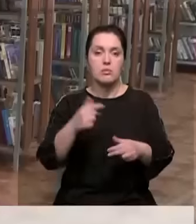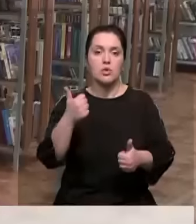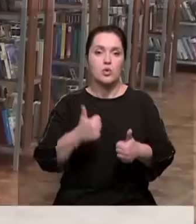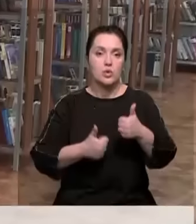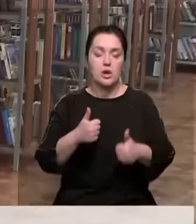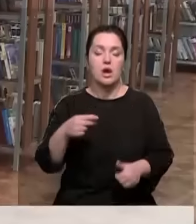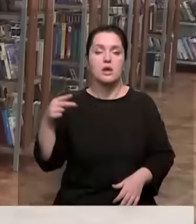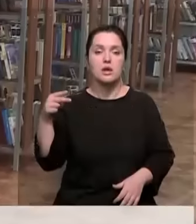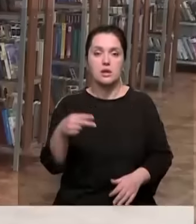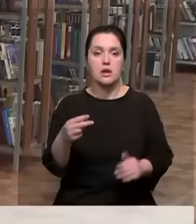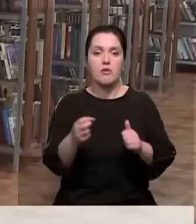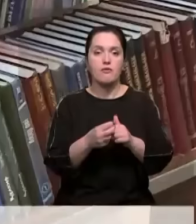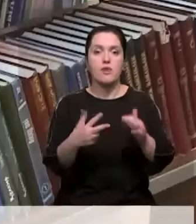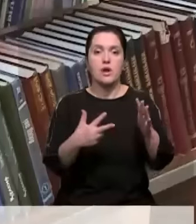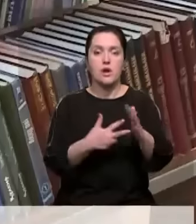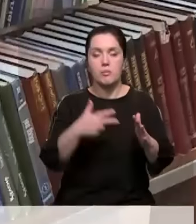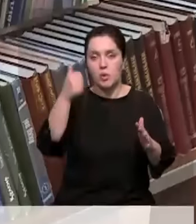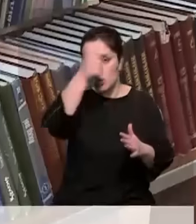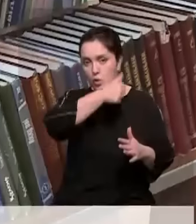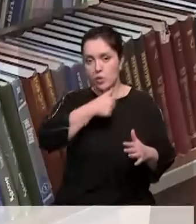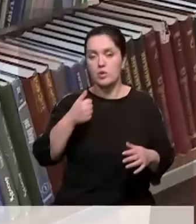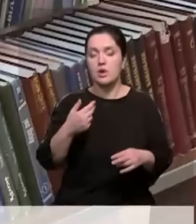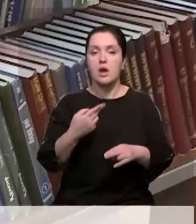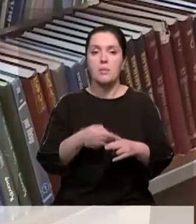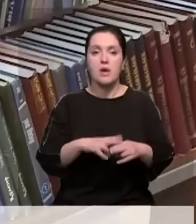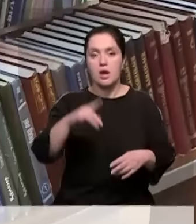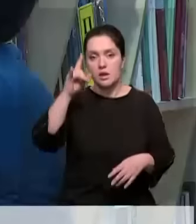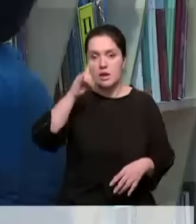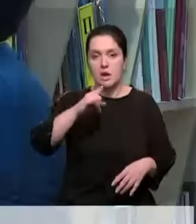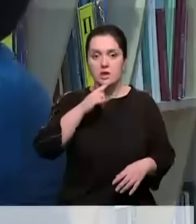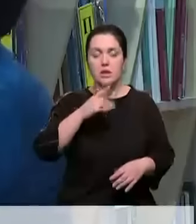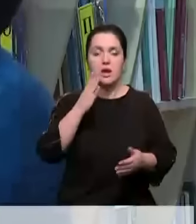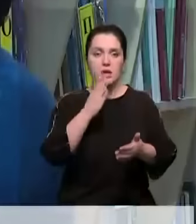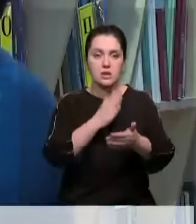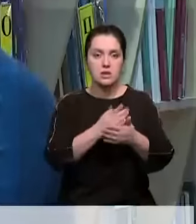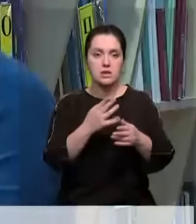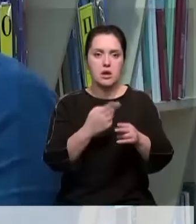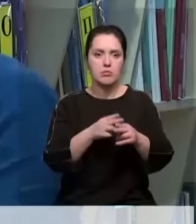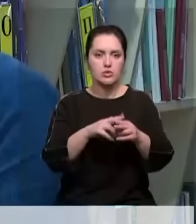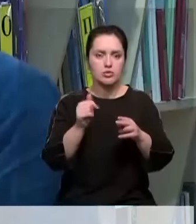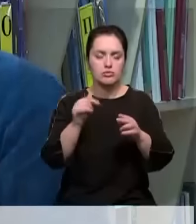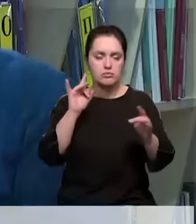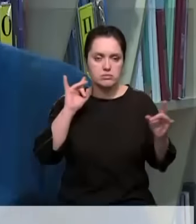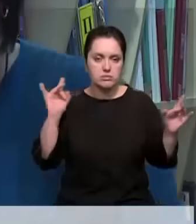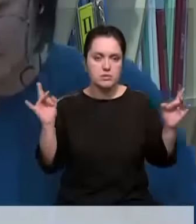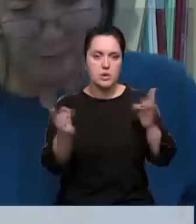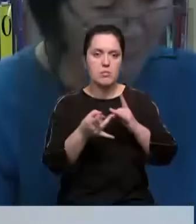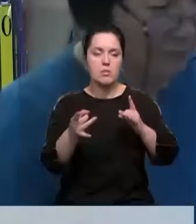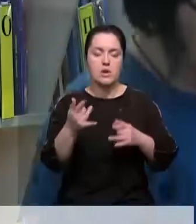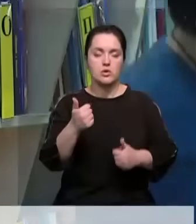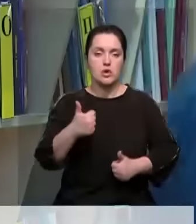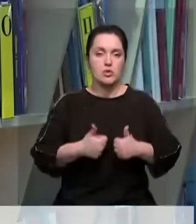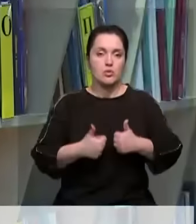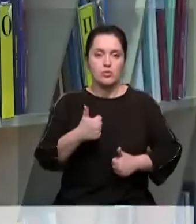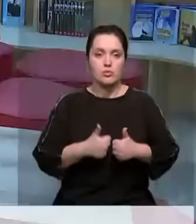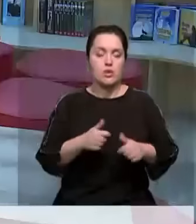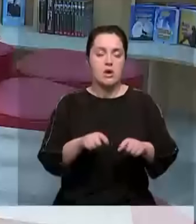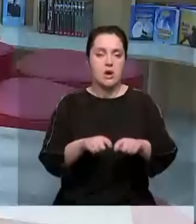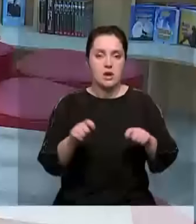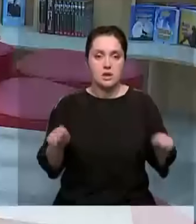С 2018 года детективный жанр в Казахстане переживает настоящий бум. И конкурс стал его важной вехой. В этом